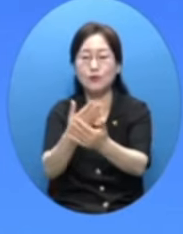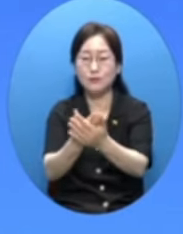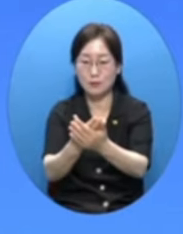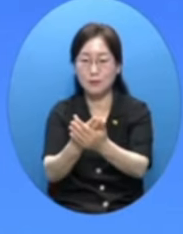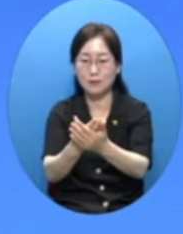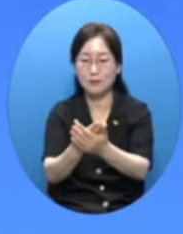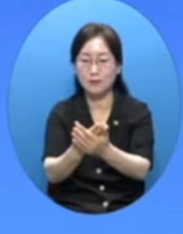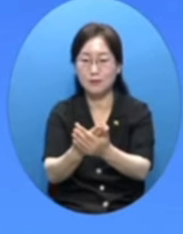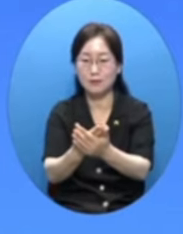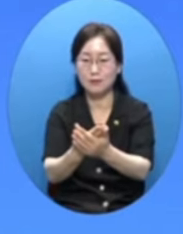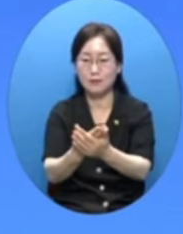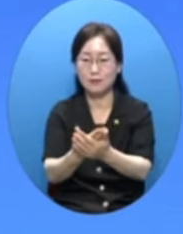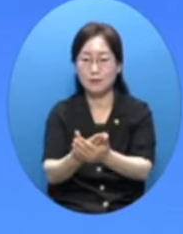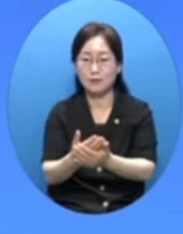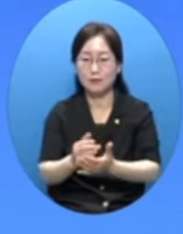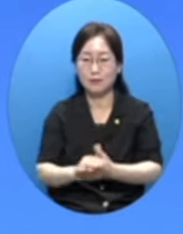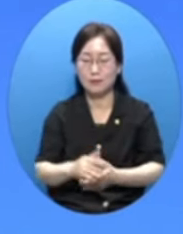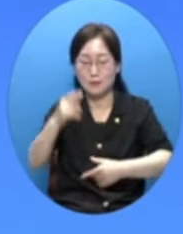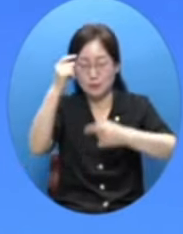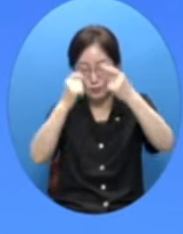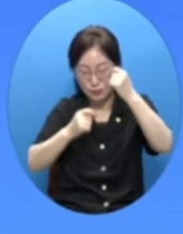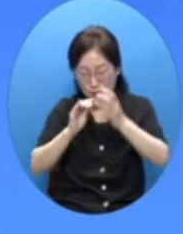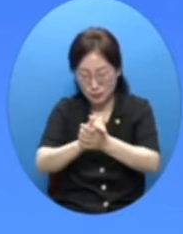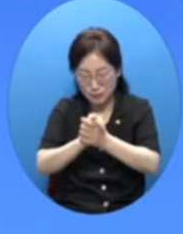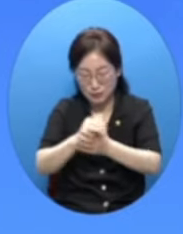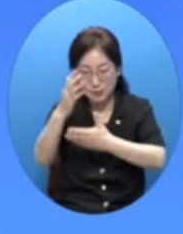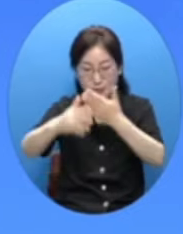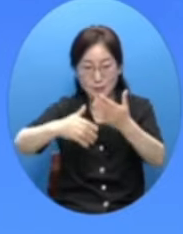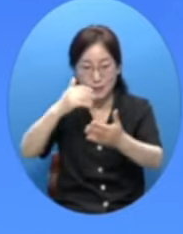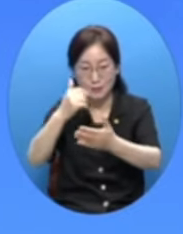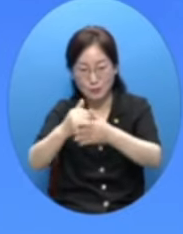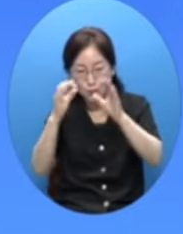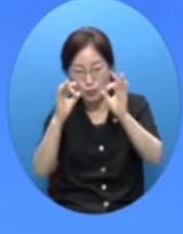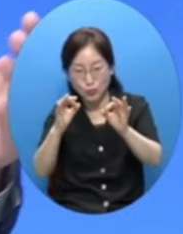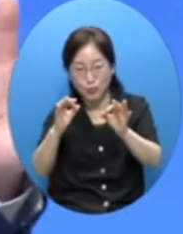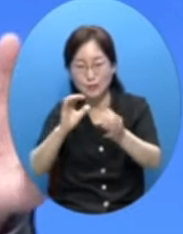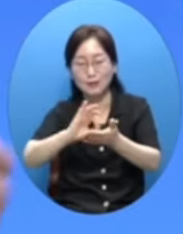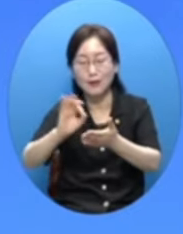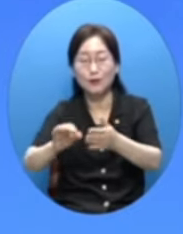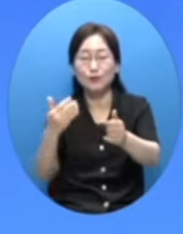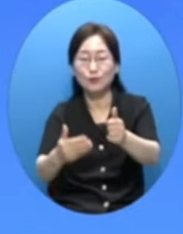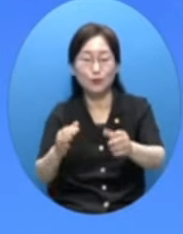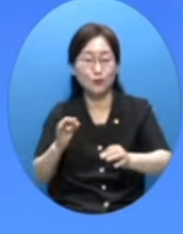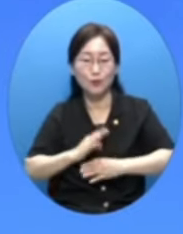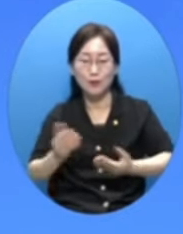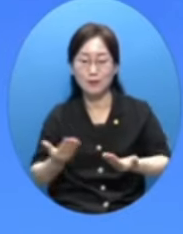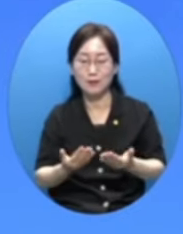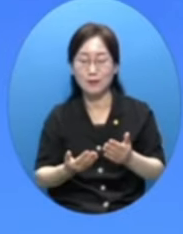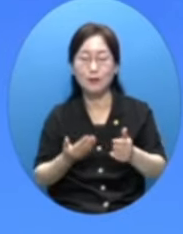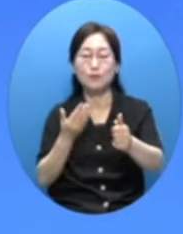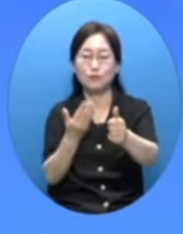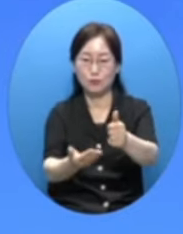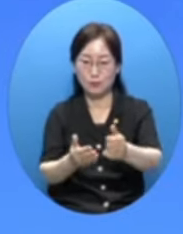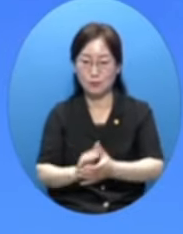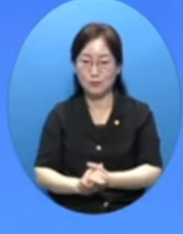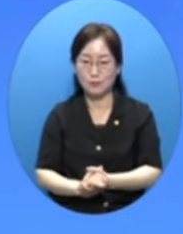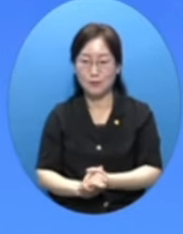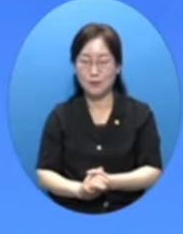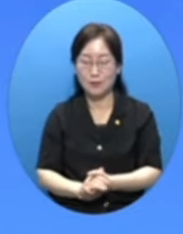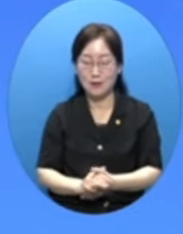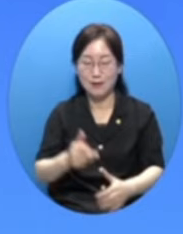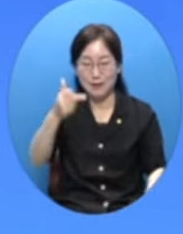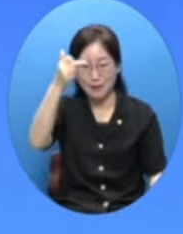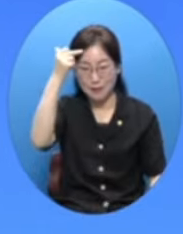주시옵소서. 눈물의 기도로 나갈 때 하나님께서 우리를 사용하시고 놀라운 역사를 이루어 주시는 것입니다. 중세